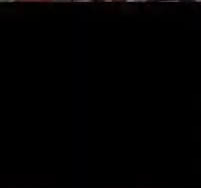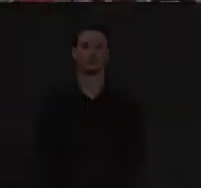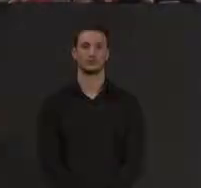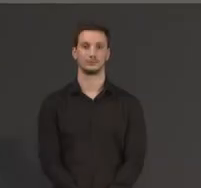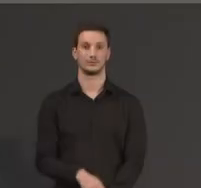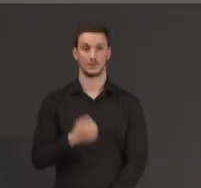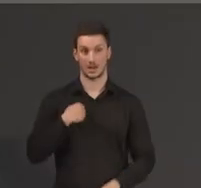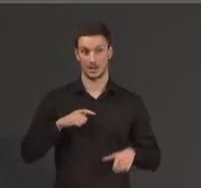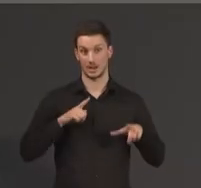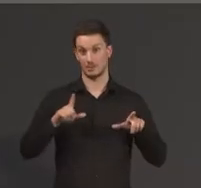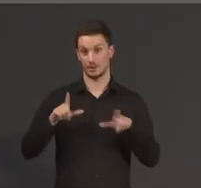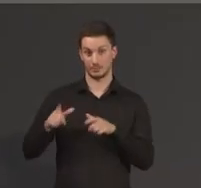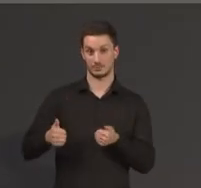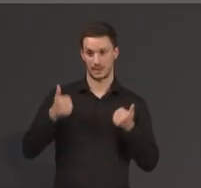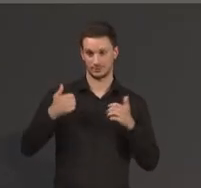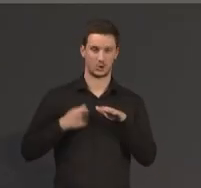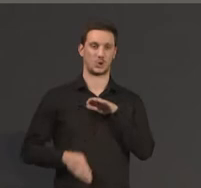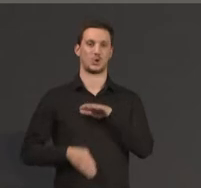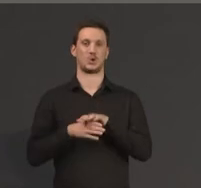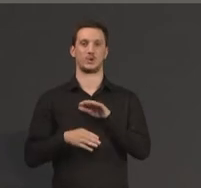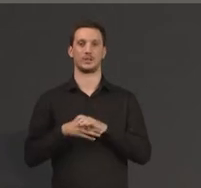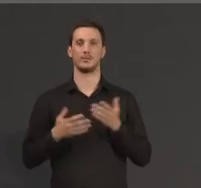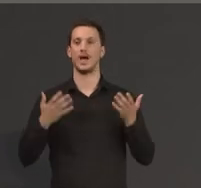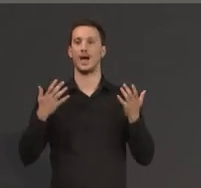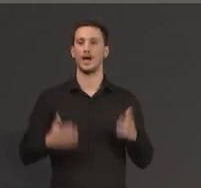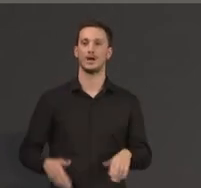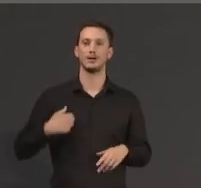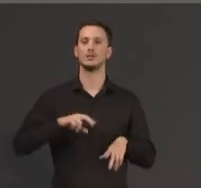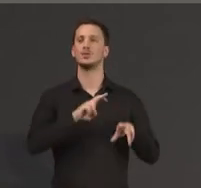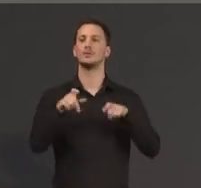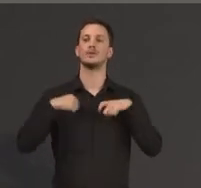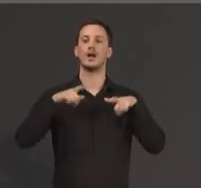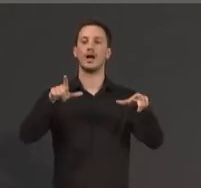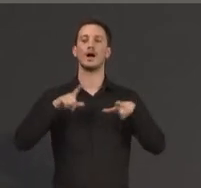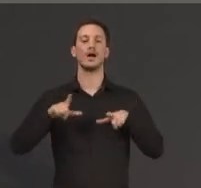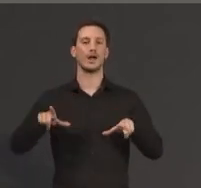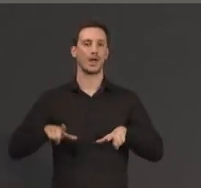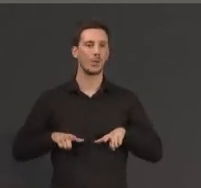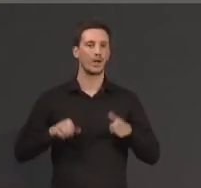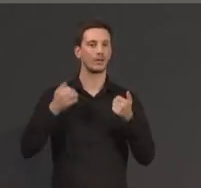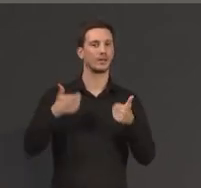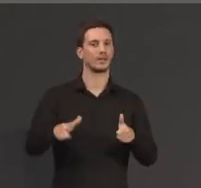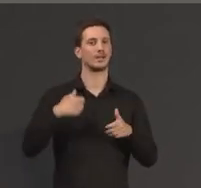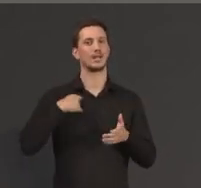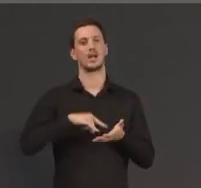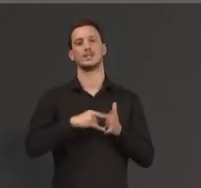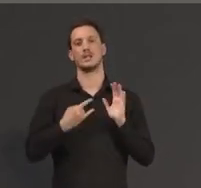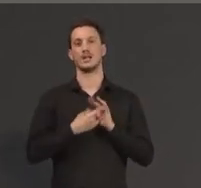Encara hi ha més diplomes i continuem amb els nous graduats i graduades en